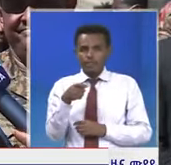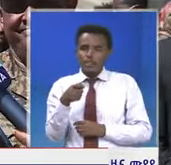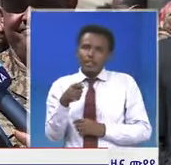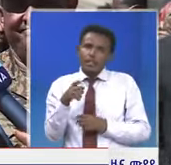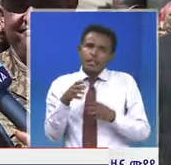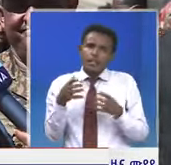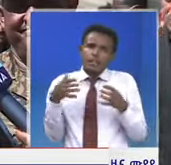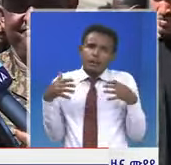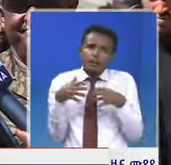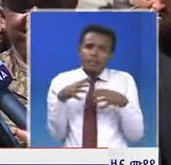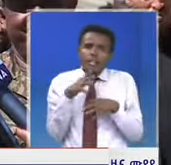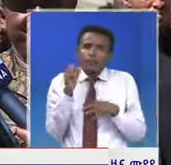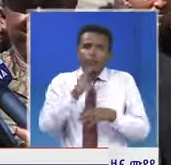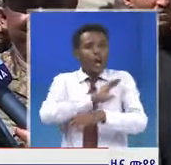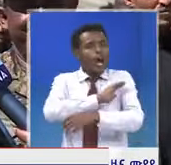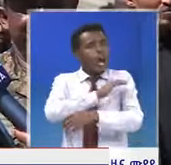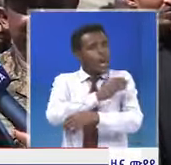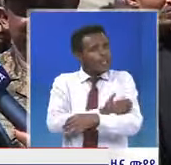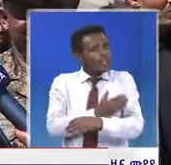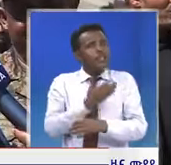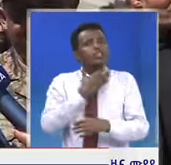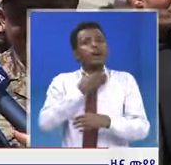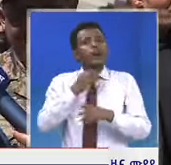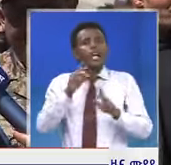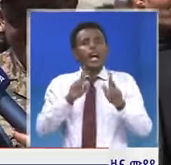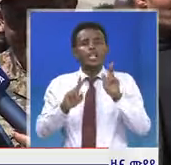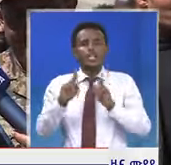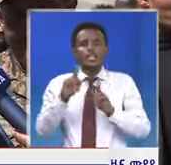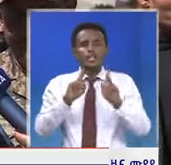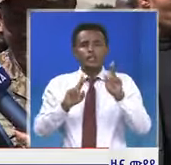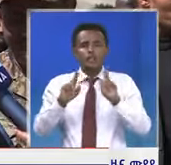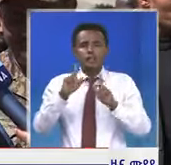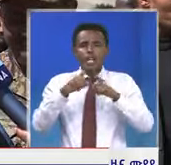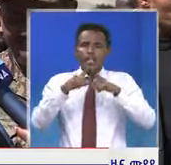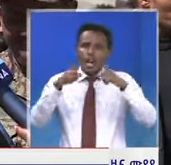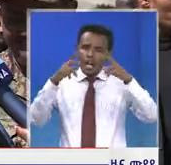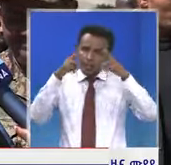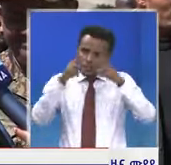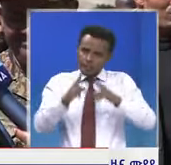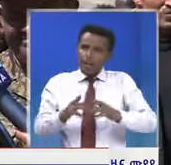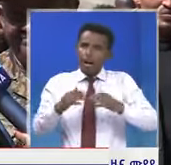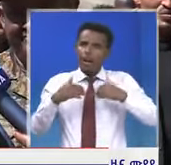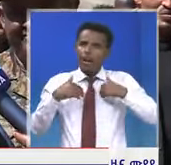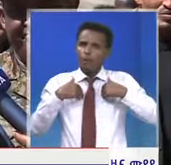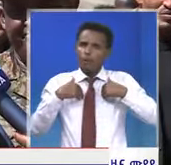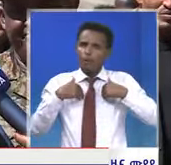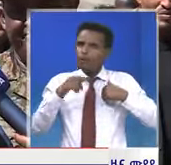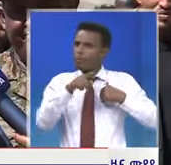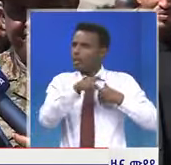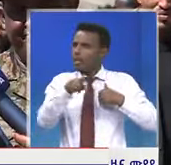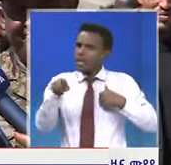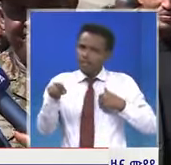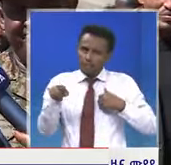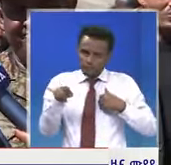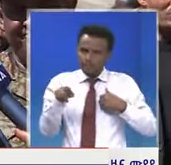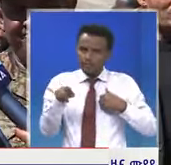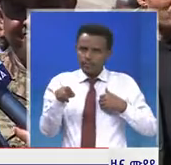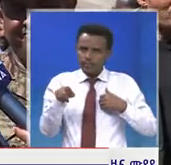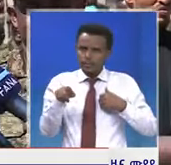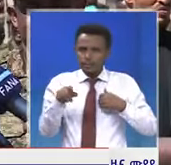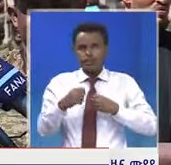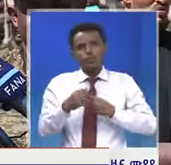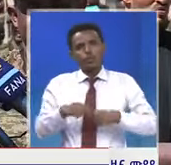ለማትሳሱ ኃይላችን የአማራ ሕዝብ ታላቅ ክብር አለው በእናንተም